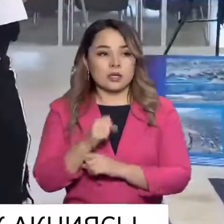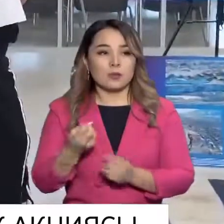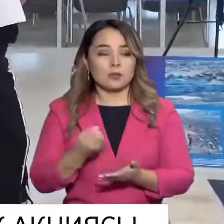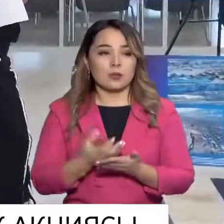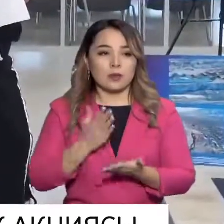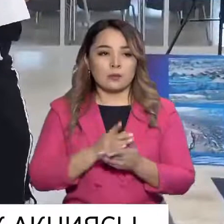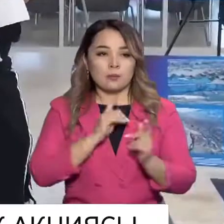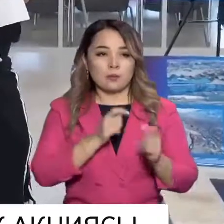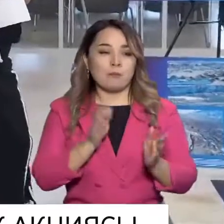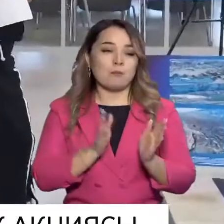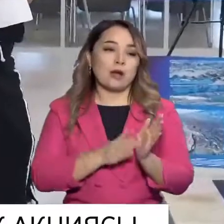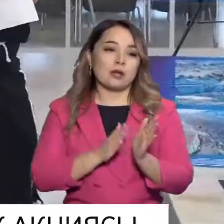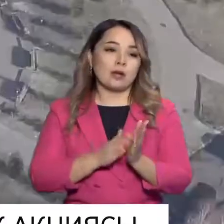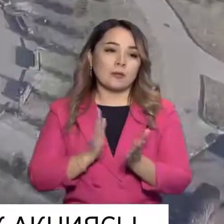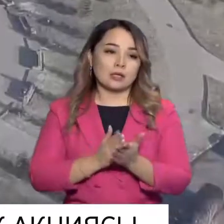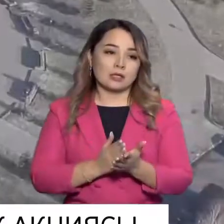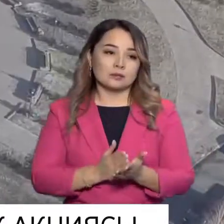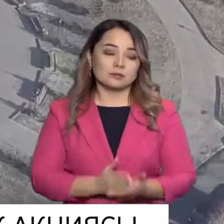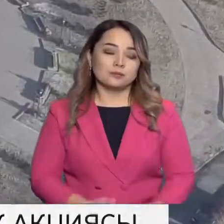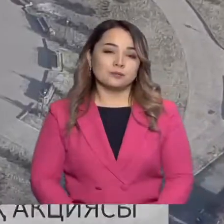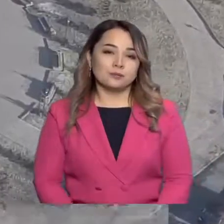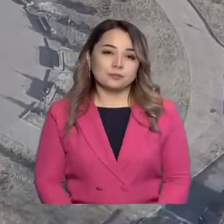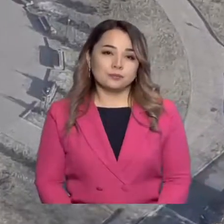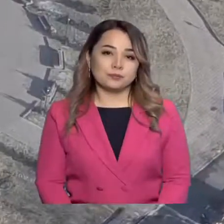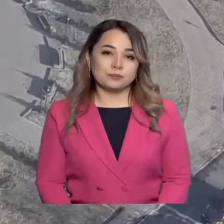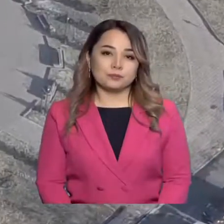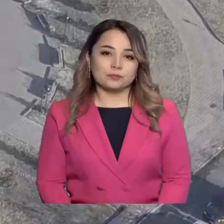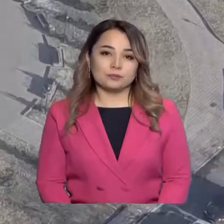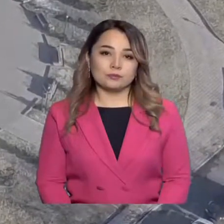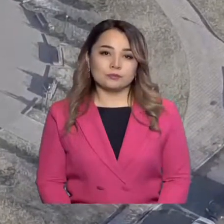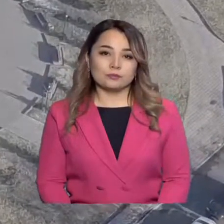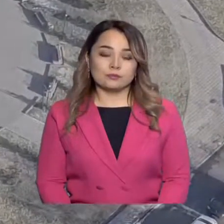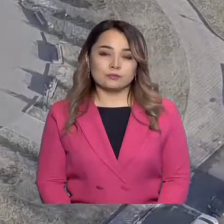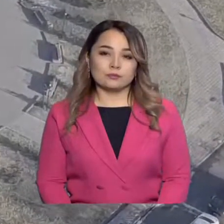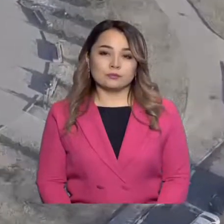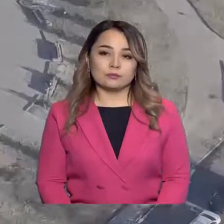сыйлықтармен марапатталды. Қуаныш Қанатұлы, Самат Оразалинов, Қазақстан ұлттық арнасы, Алматы облысы.